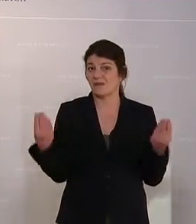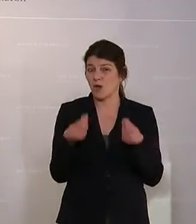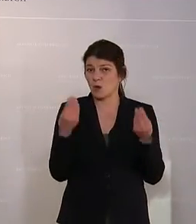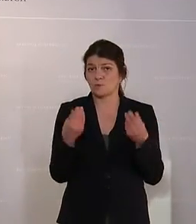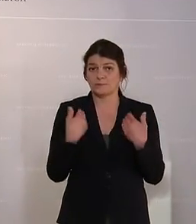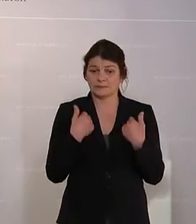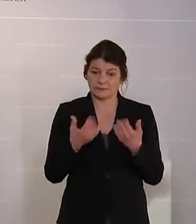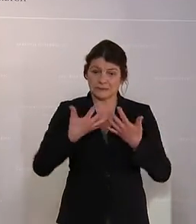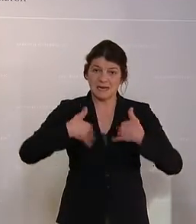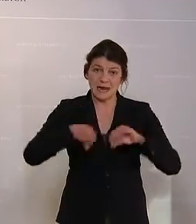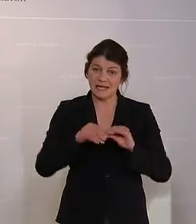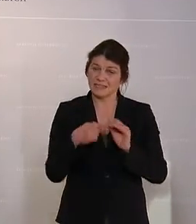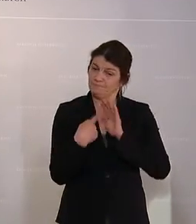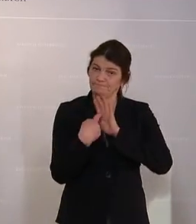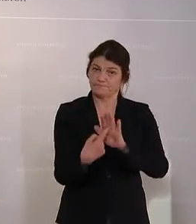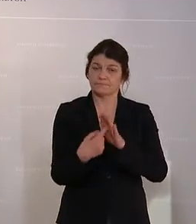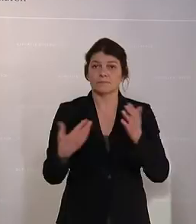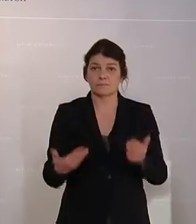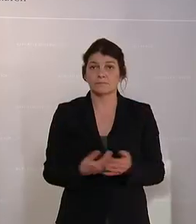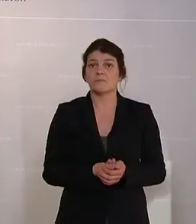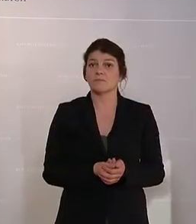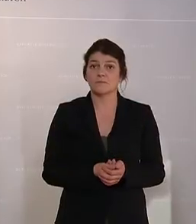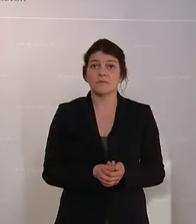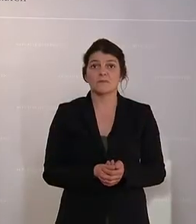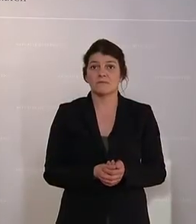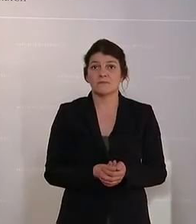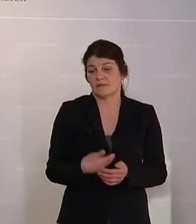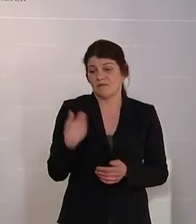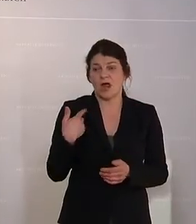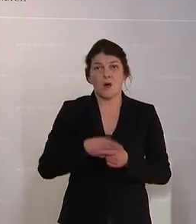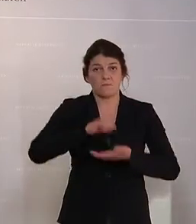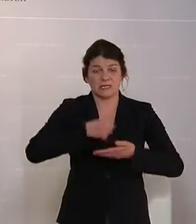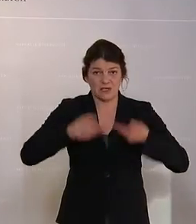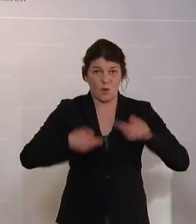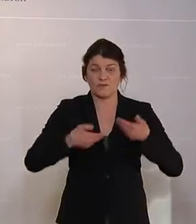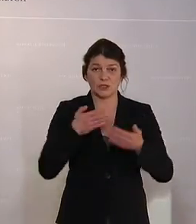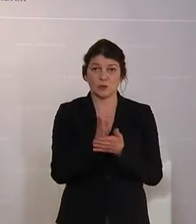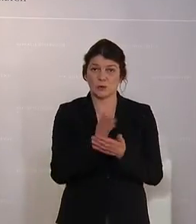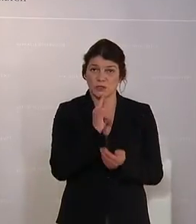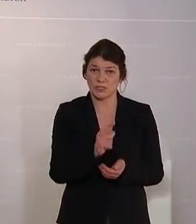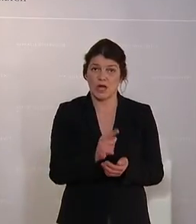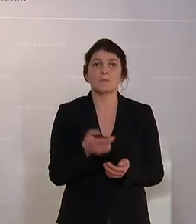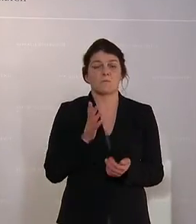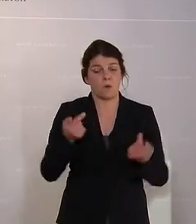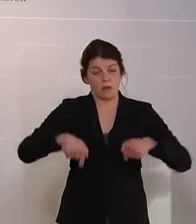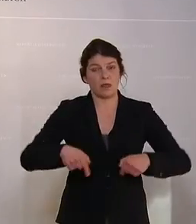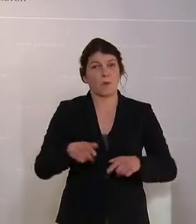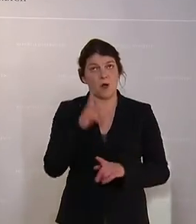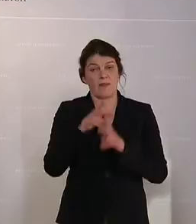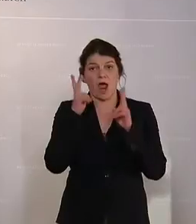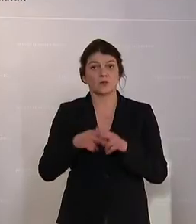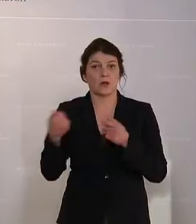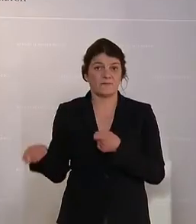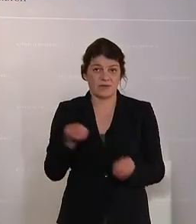Gemeinsame jetzt so betone? Ich habe es vorher auch in der Pressekonferenz schon gesagt, ich möchte es auch hier im Hohen Haus noch